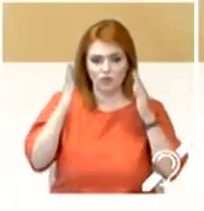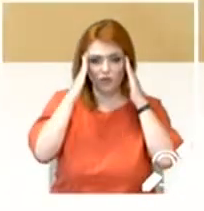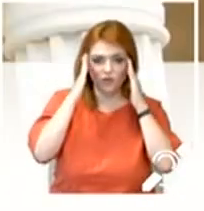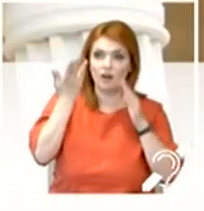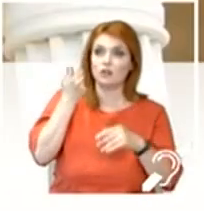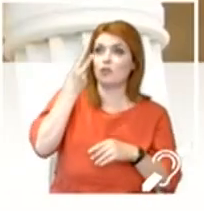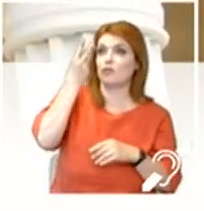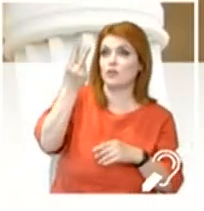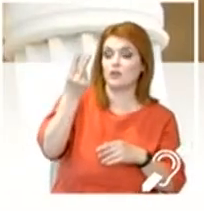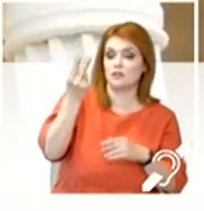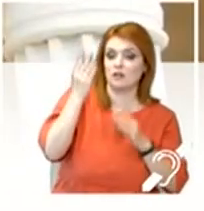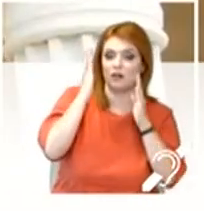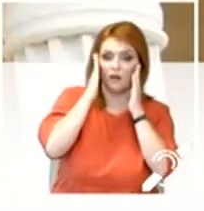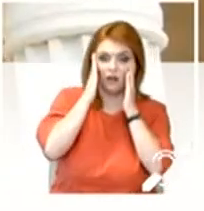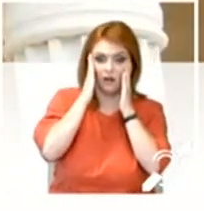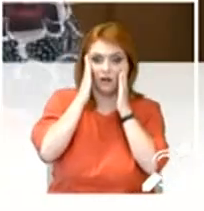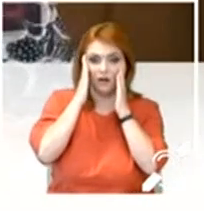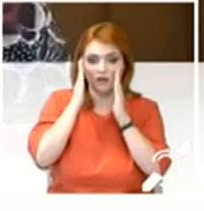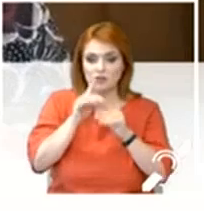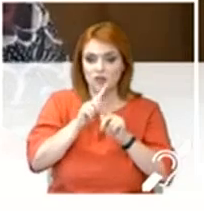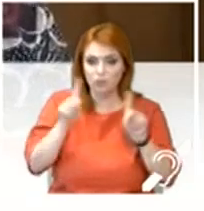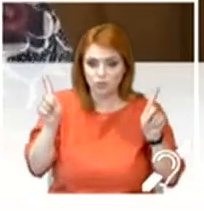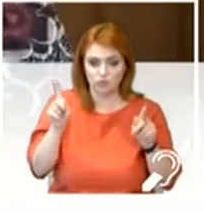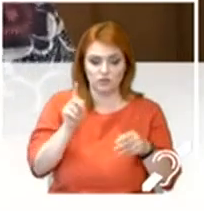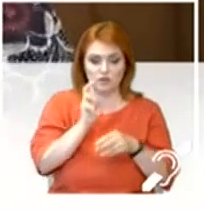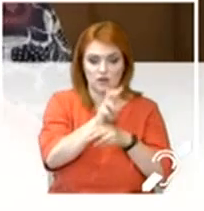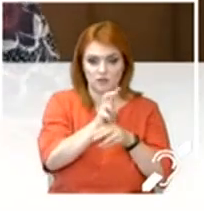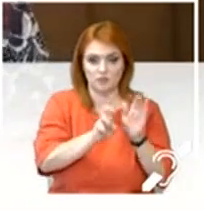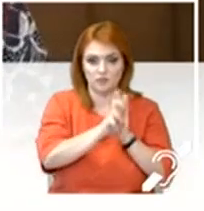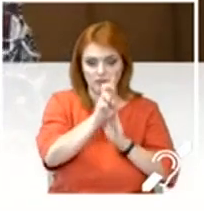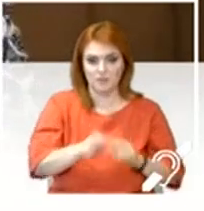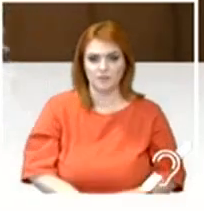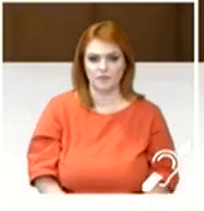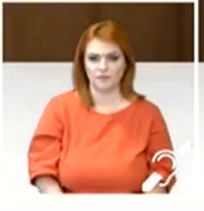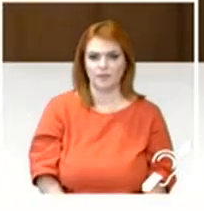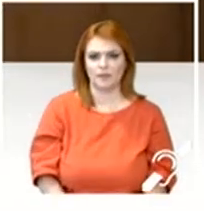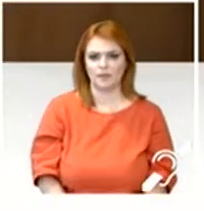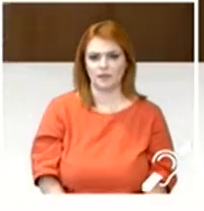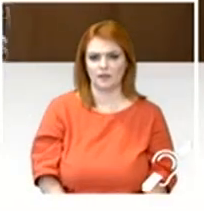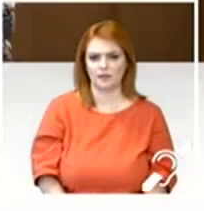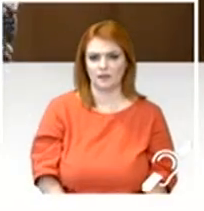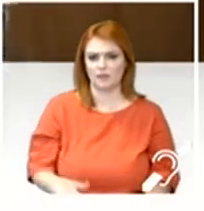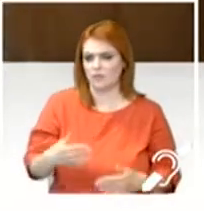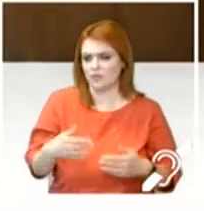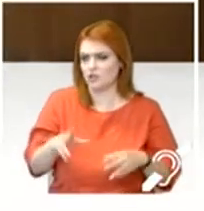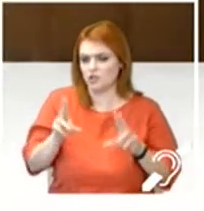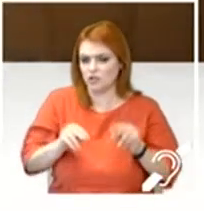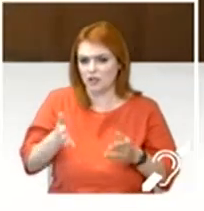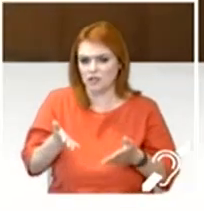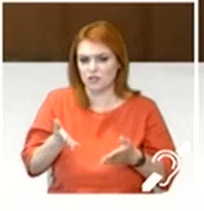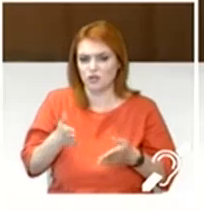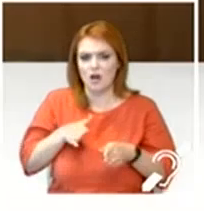asta, faptele am zis aici e culmea. Noi nu facem, Doamne, noi nu facem voia Domnului, dar facem